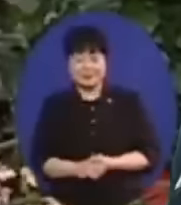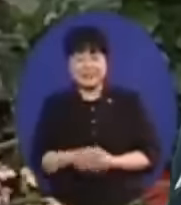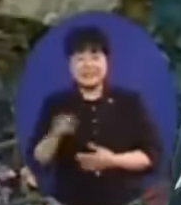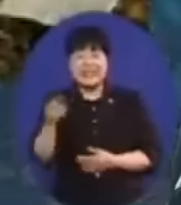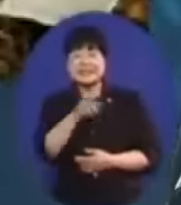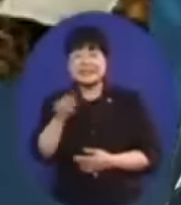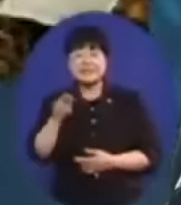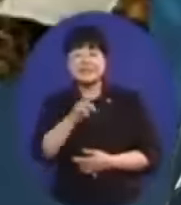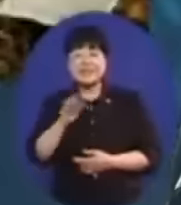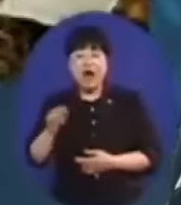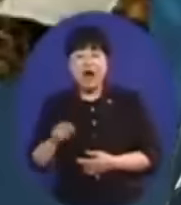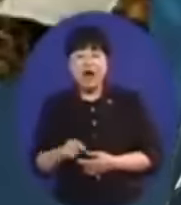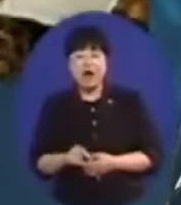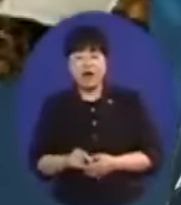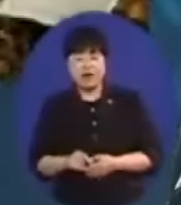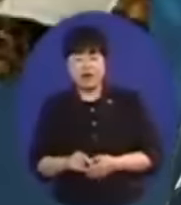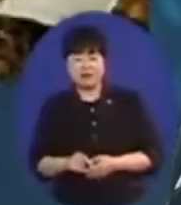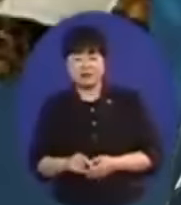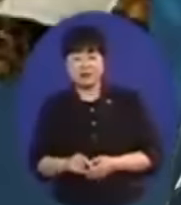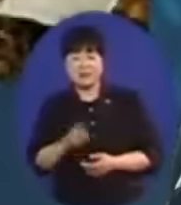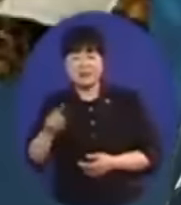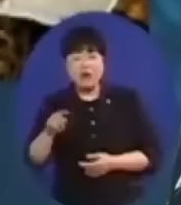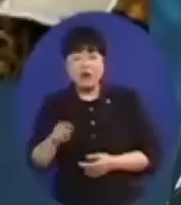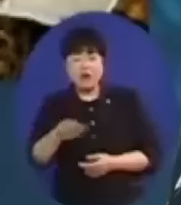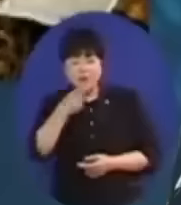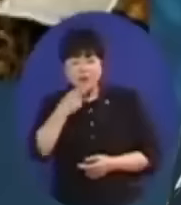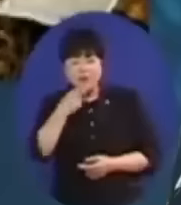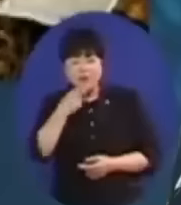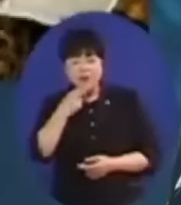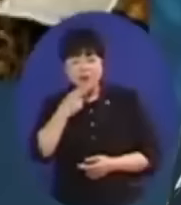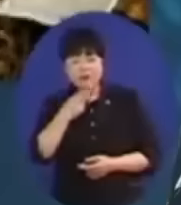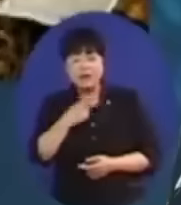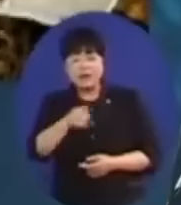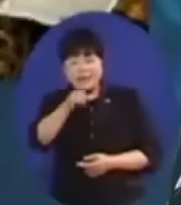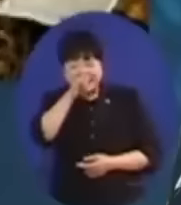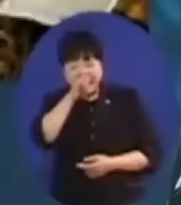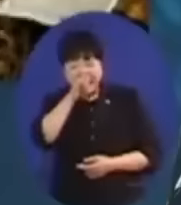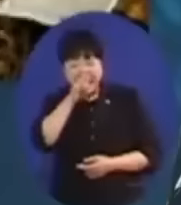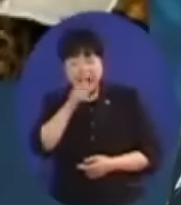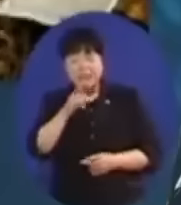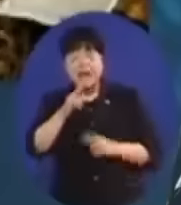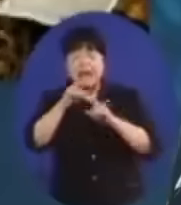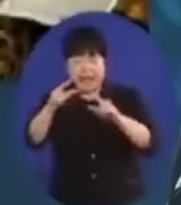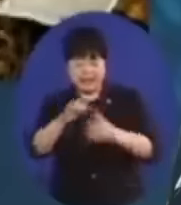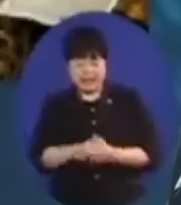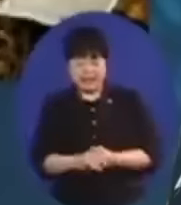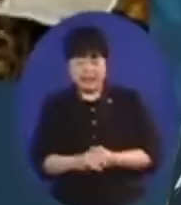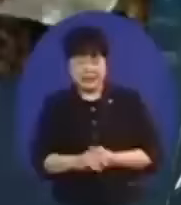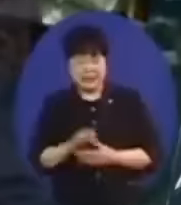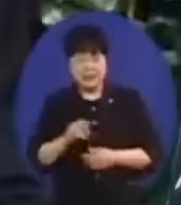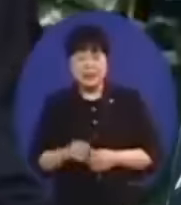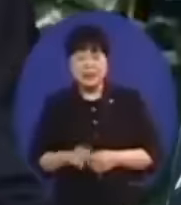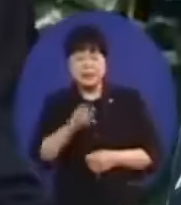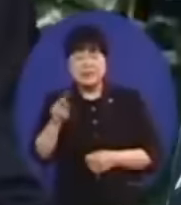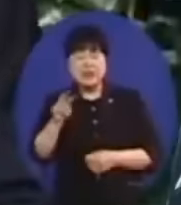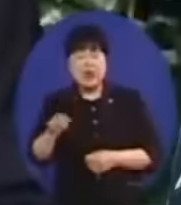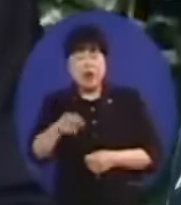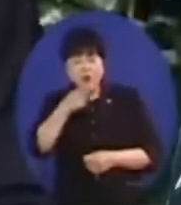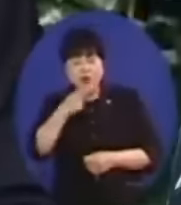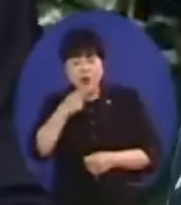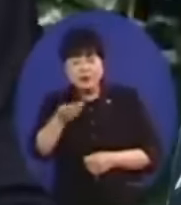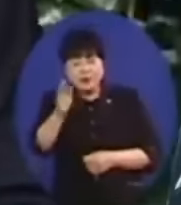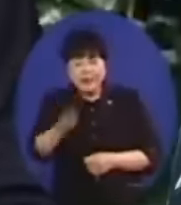셰익스피어는 미덕을 갖추지 못했다면 가진 책이라도 하라고 말했습니다. 미덕이 없으면 있는 책이라도